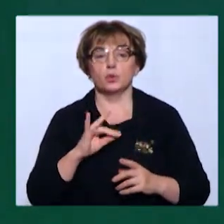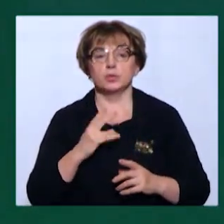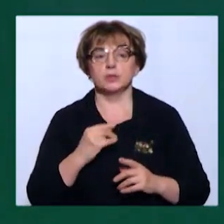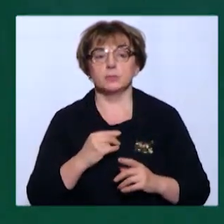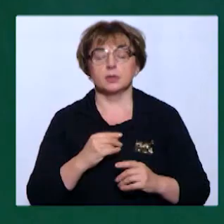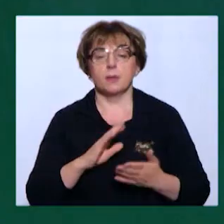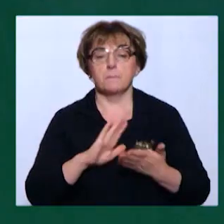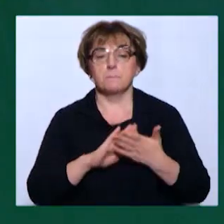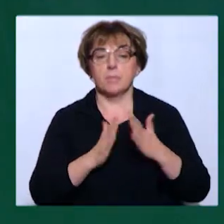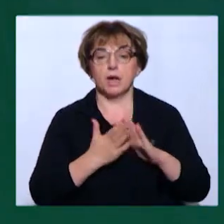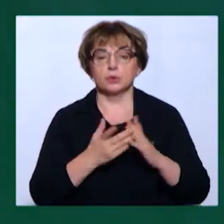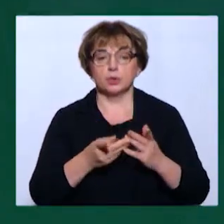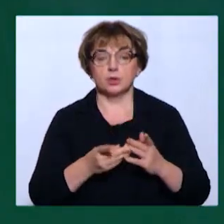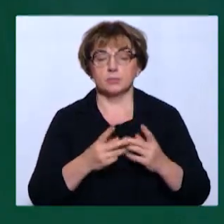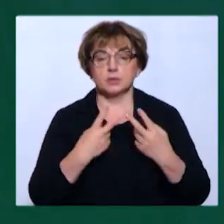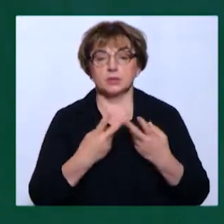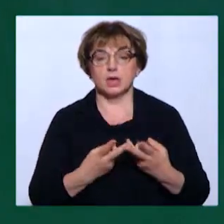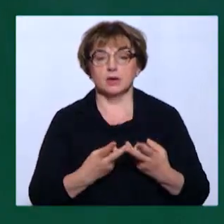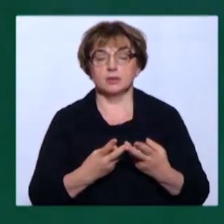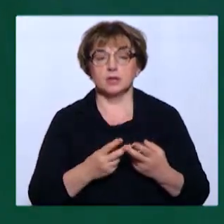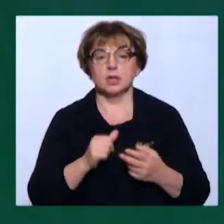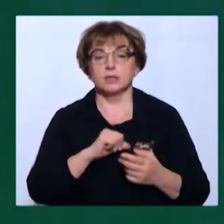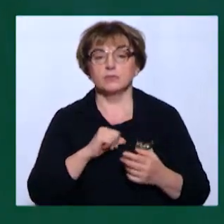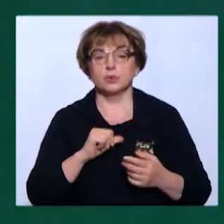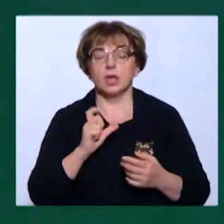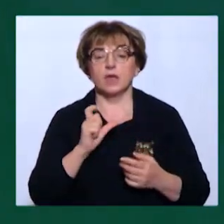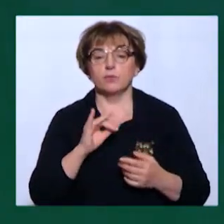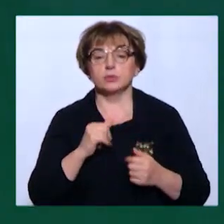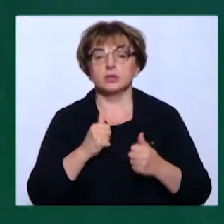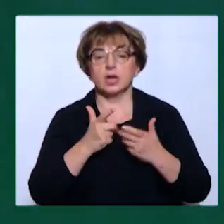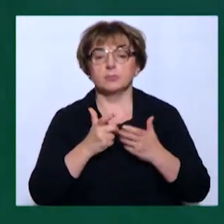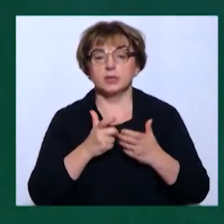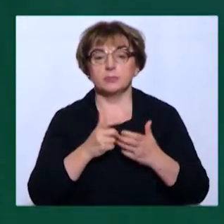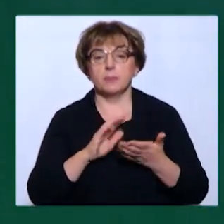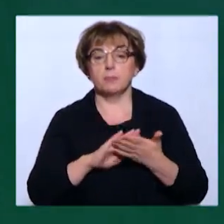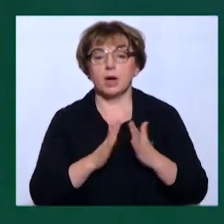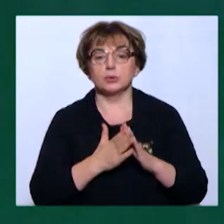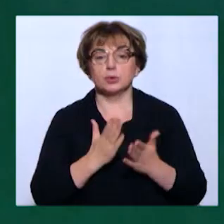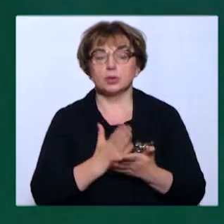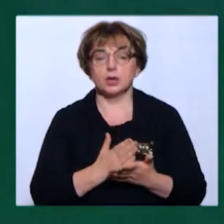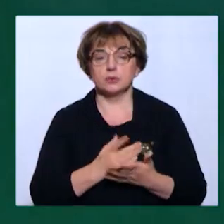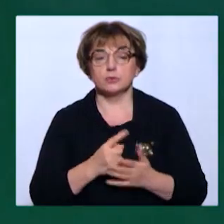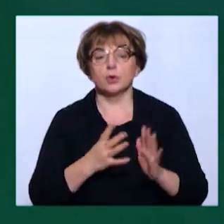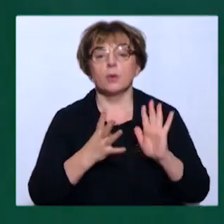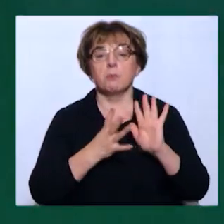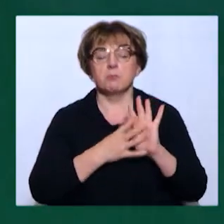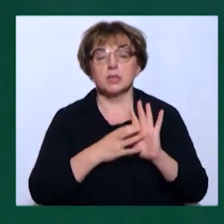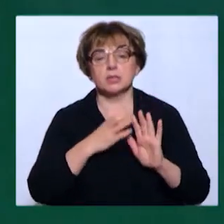ევოლუციის ფაქტორების განხილვას. ევოლუციას რამდენიმე ფაქტორი აქვს, მაგრამ თქვენ როგორც მეცხრე